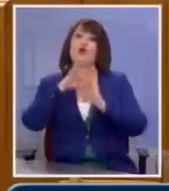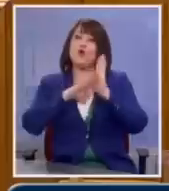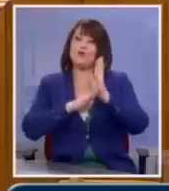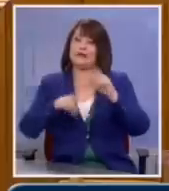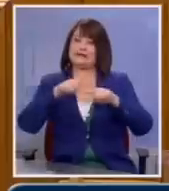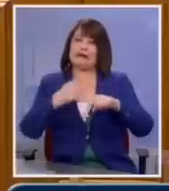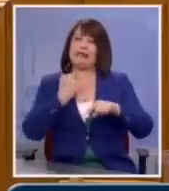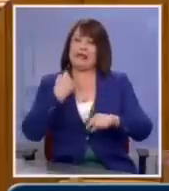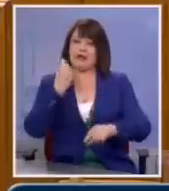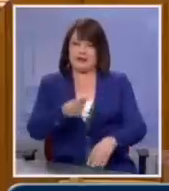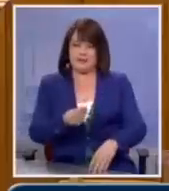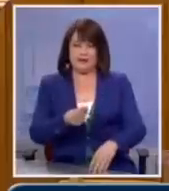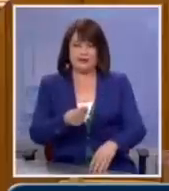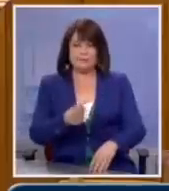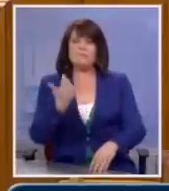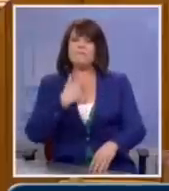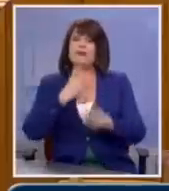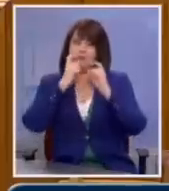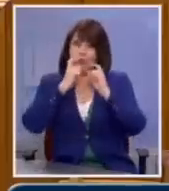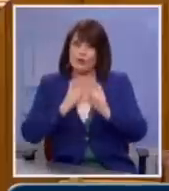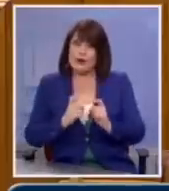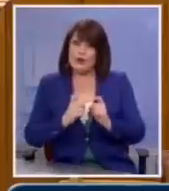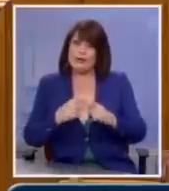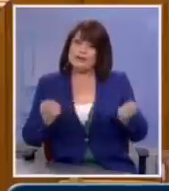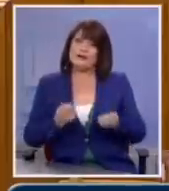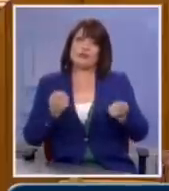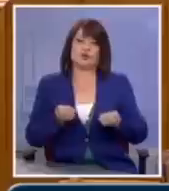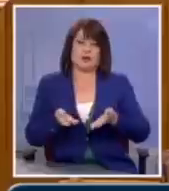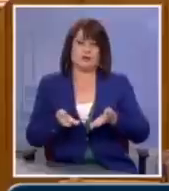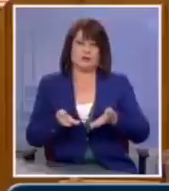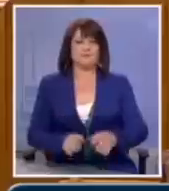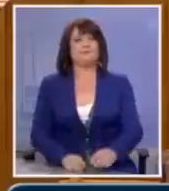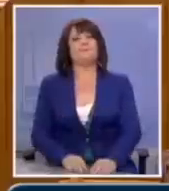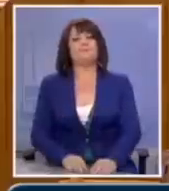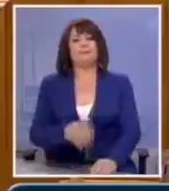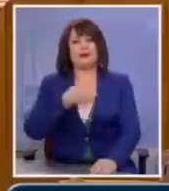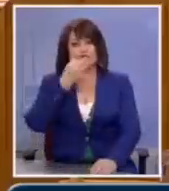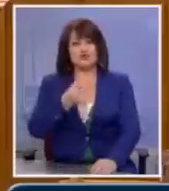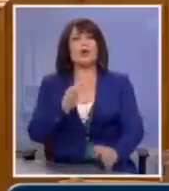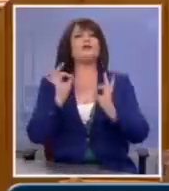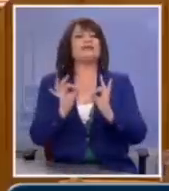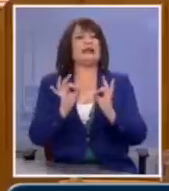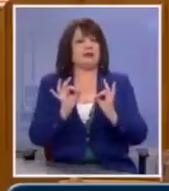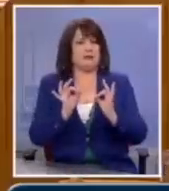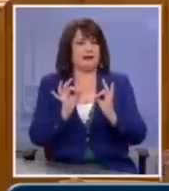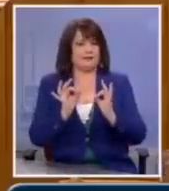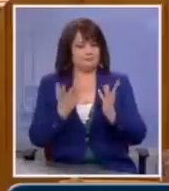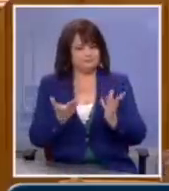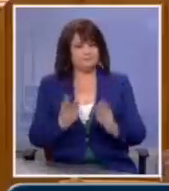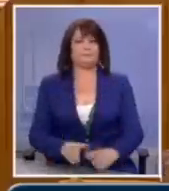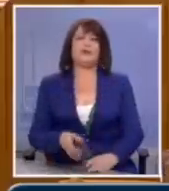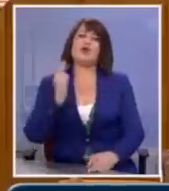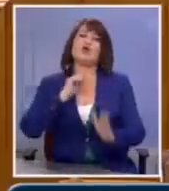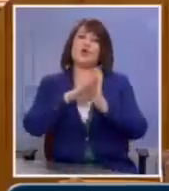ελληνικής ηθαγένειας, είμαστε υποχρεωμένοι να το κάνουμε. Και σας λέω λοιπόν συγκεκριμένα. Σύμφωνα με τον